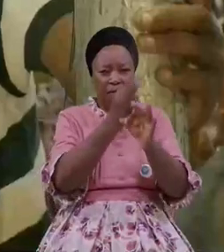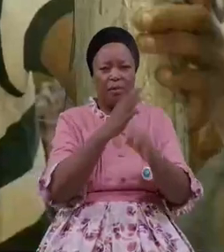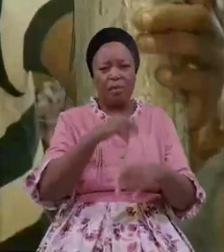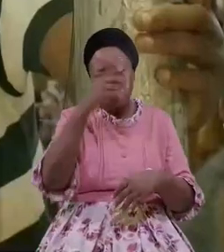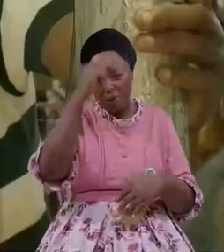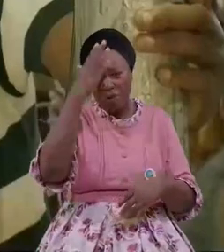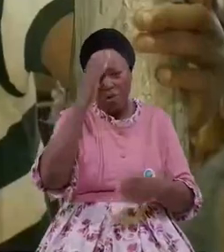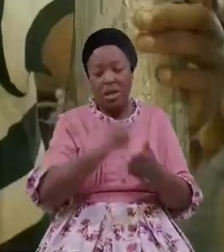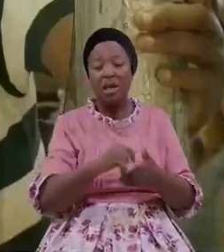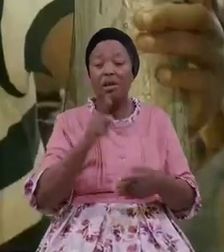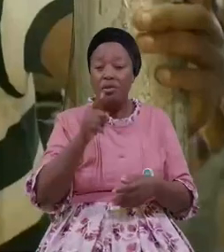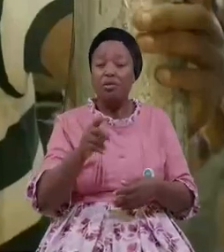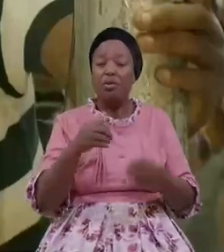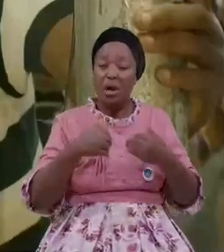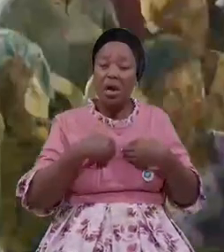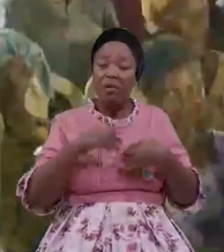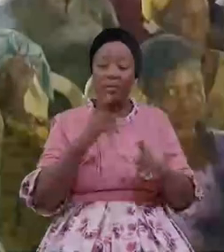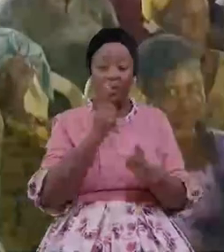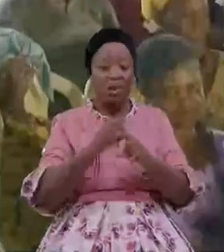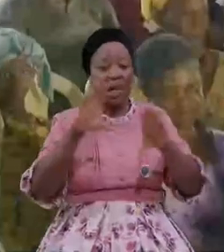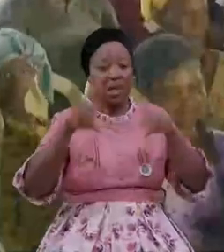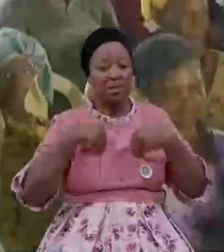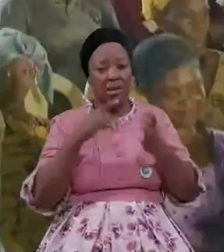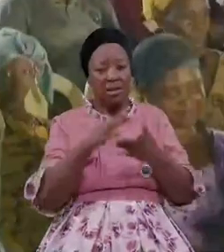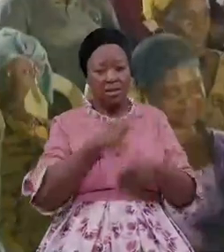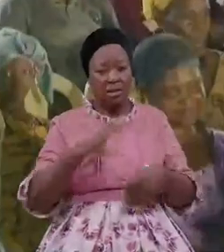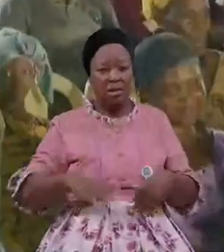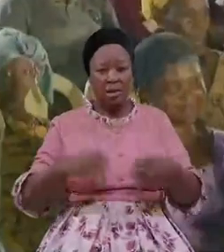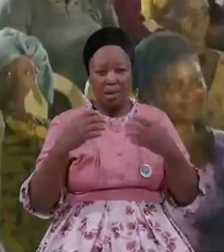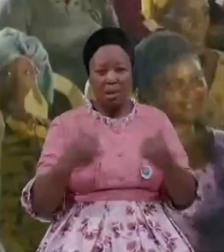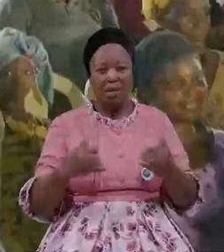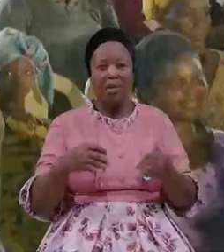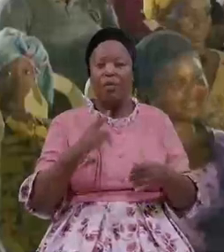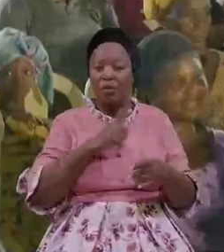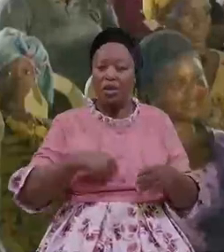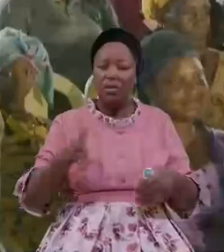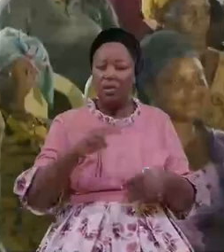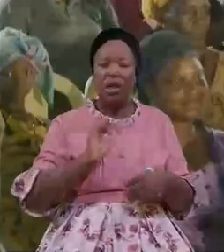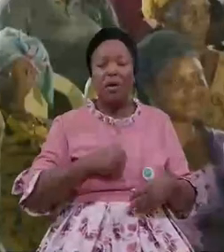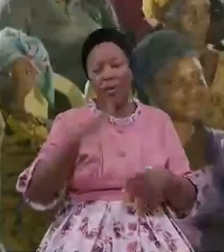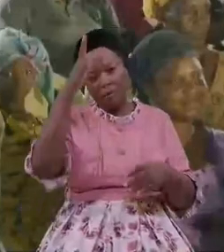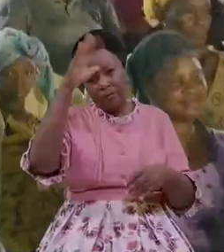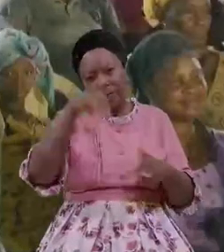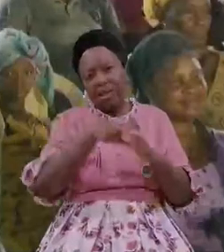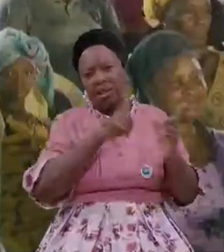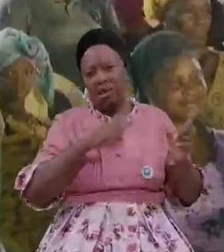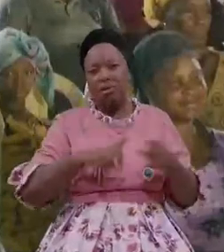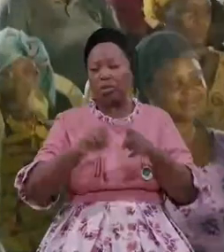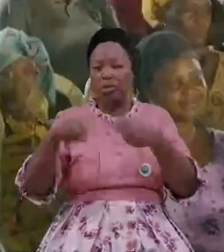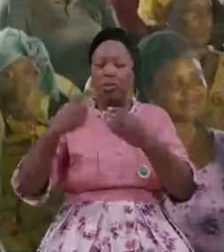and and energy to go around the globe because chist is come very soon so be attentive to this